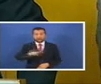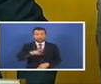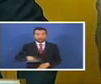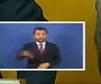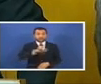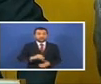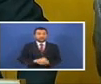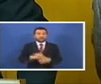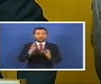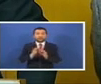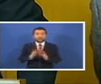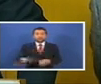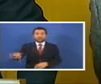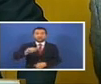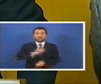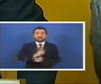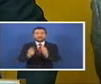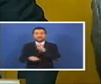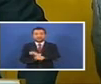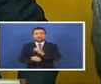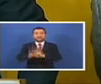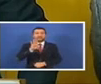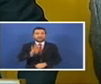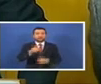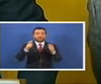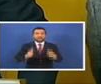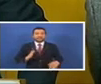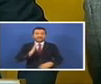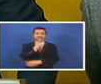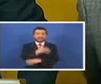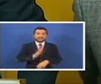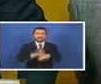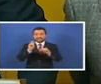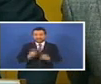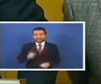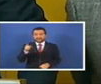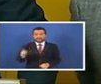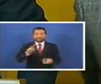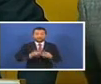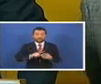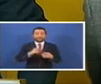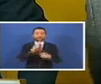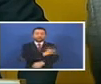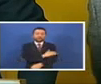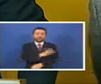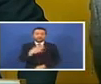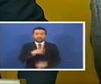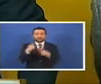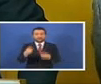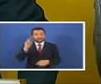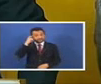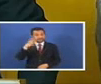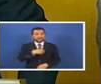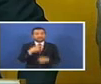Kürtler Orta Doğu'yu değiştirecek, demokratik bir geleceği saklayacak potansiyele sahiptir,